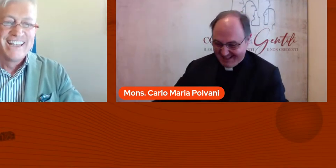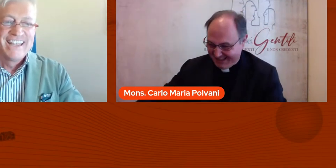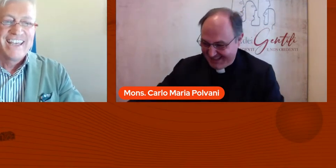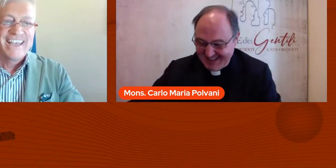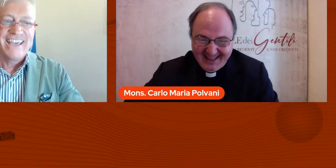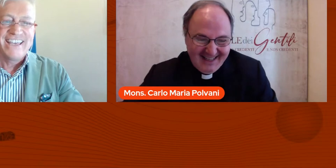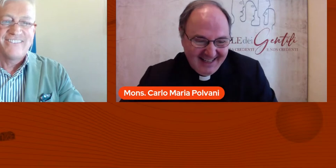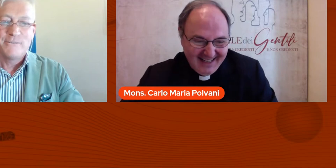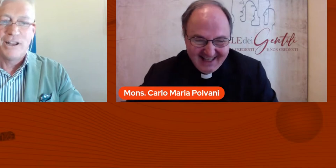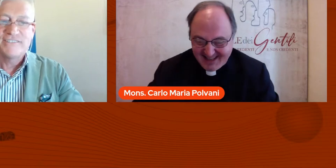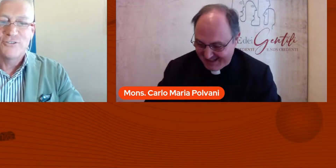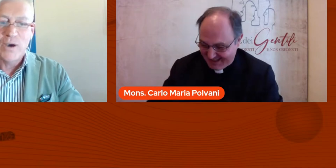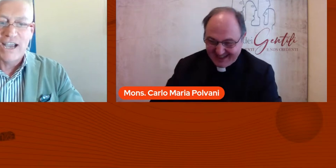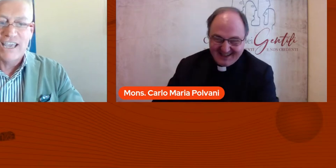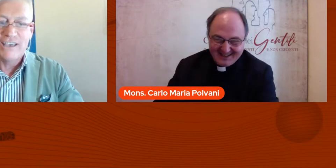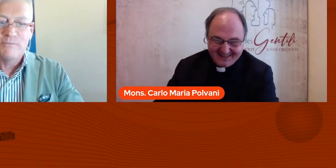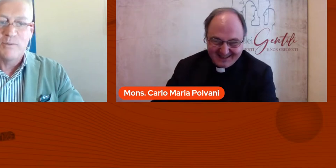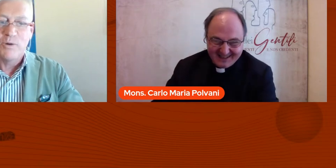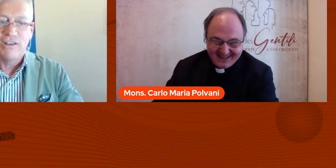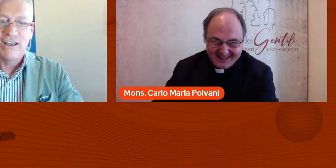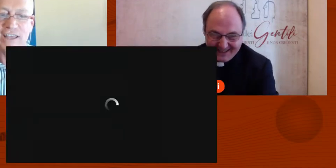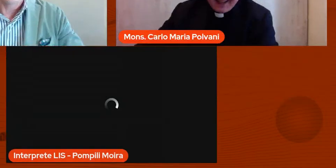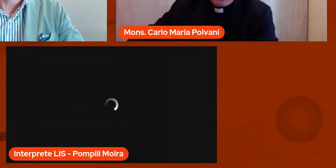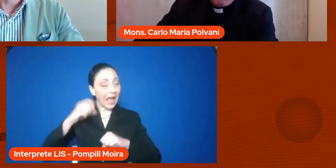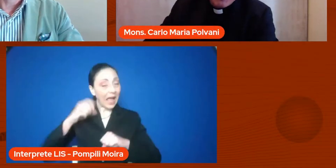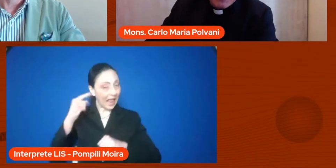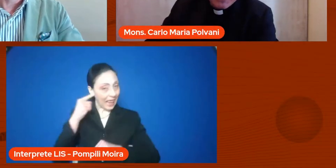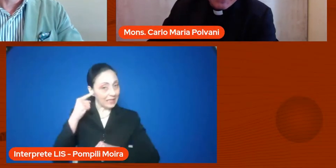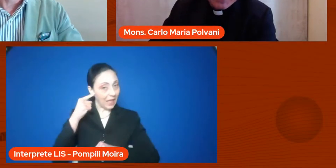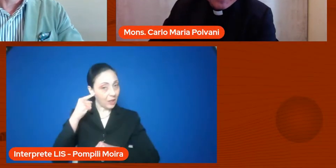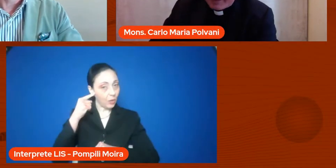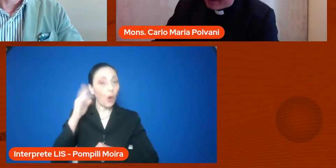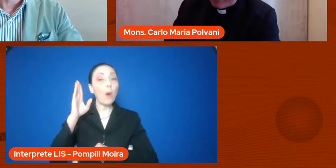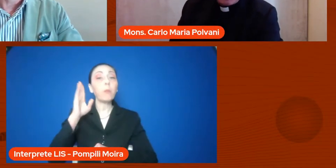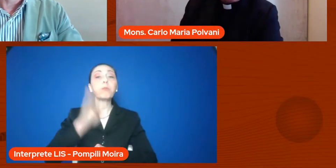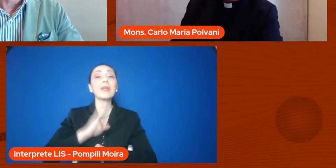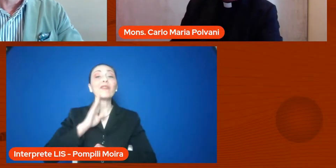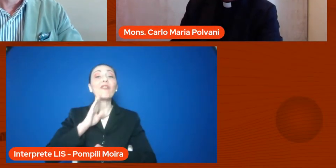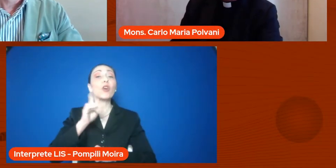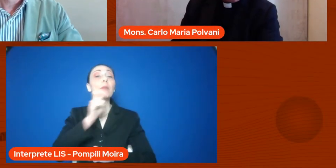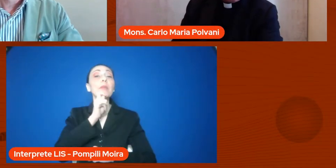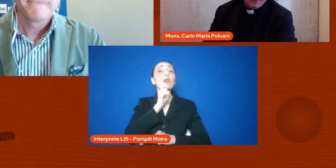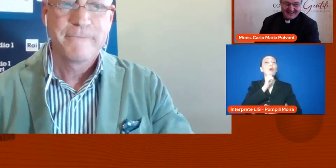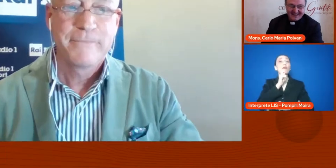vederla. La sento anche? Mi può levare il microfono? Liberare il microfono?